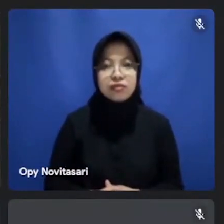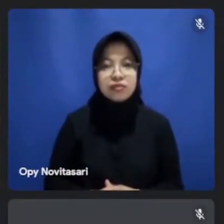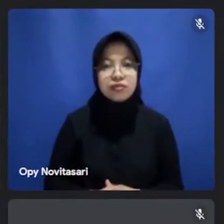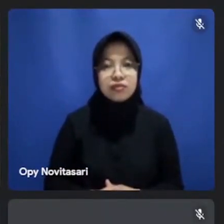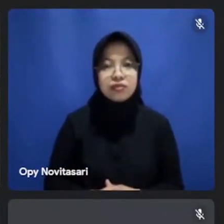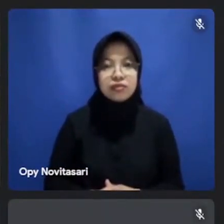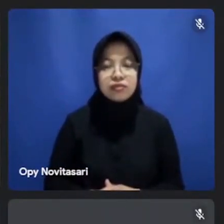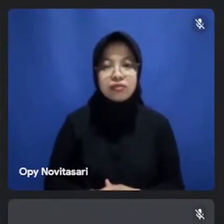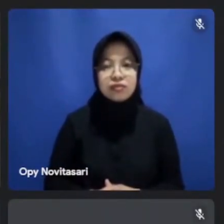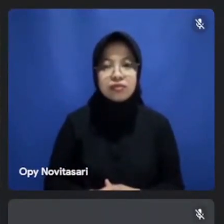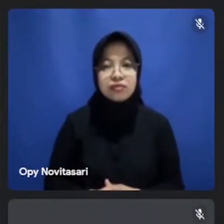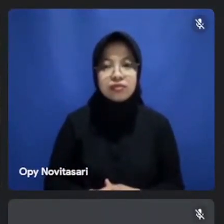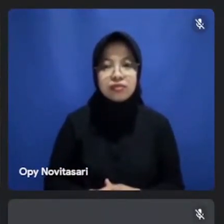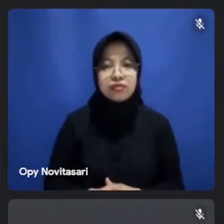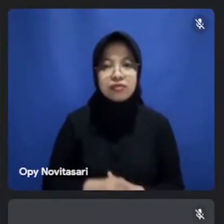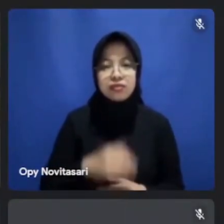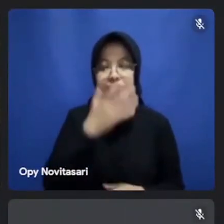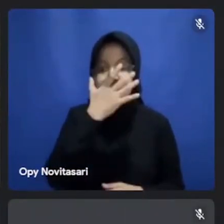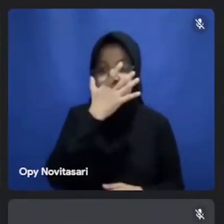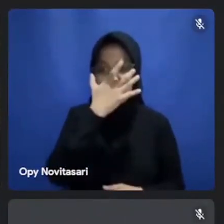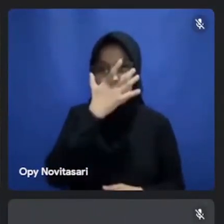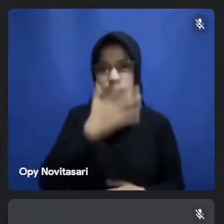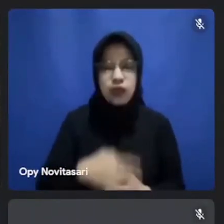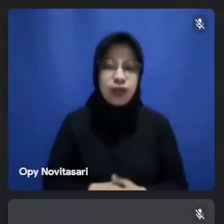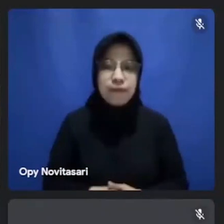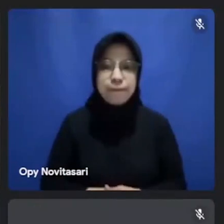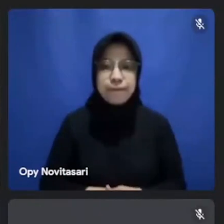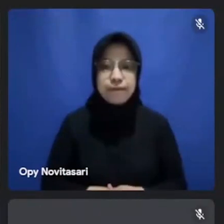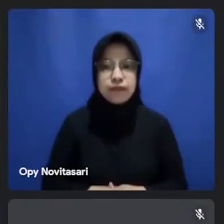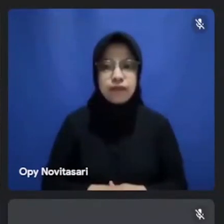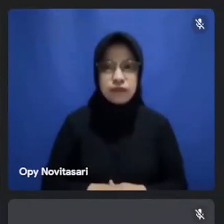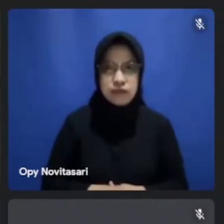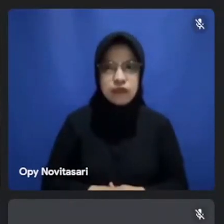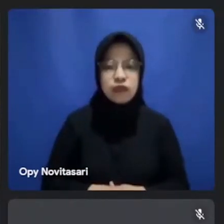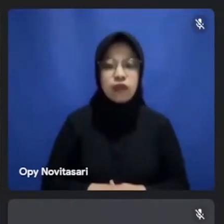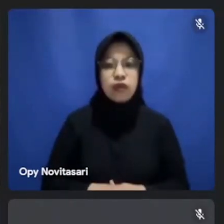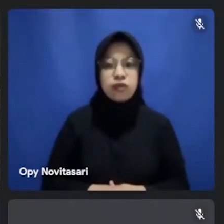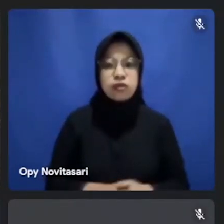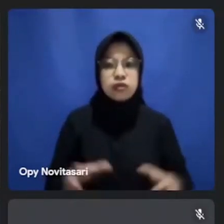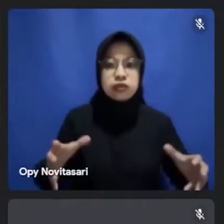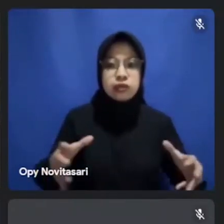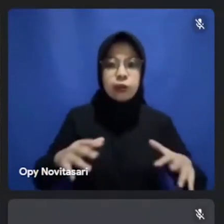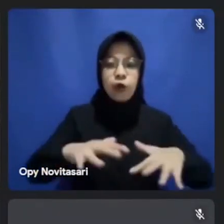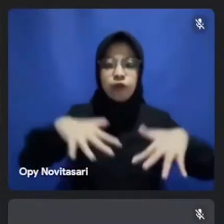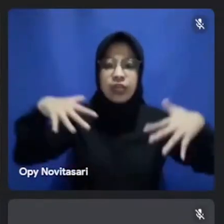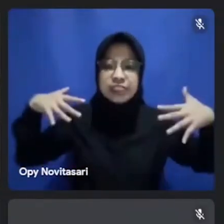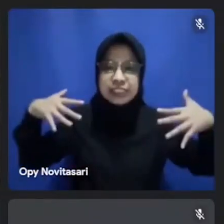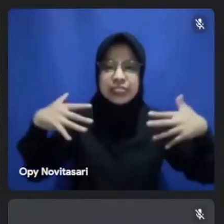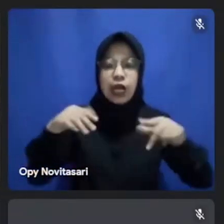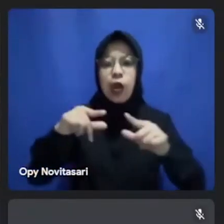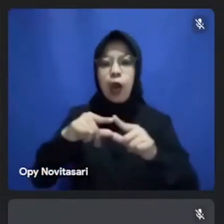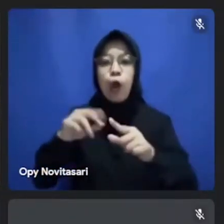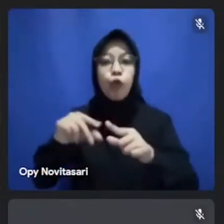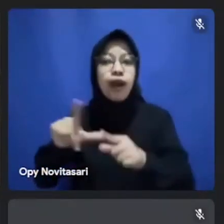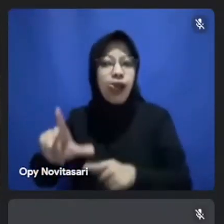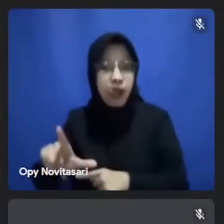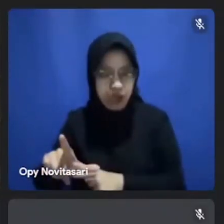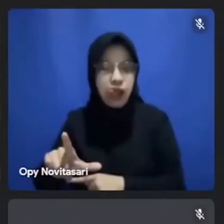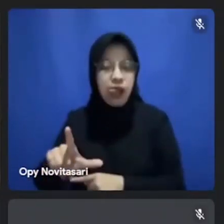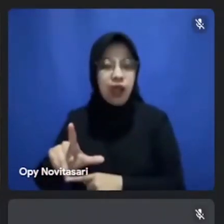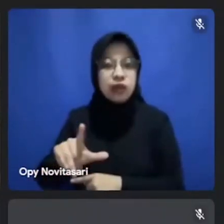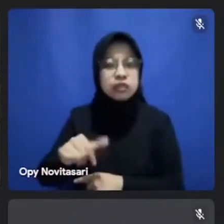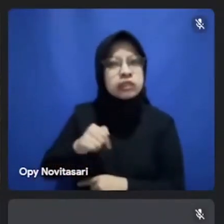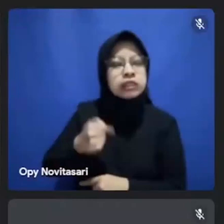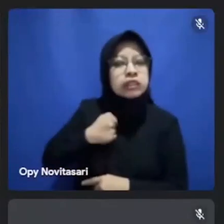musik saya di di aural diversity conference Saya belajar